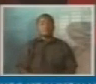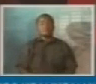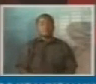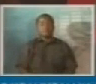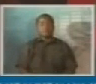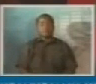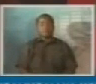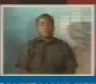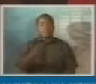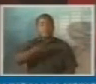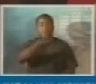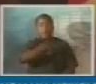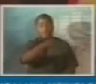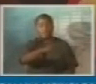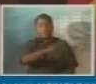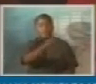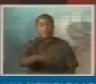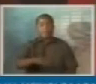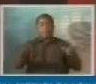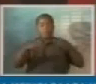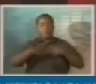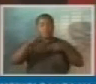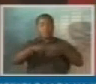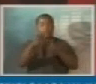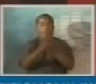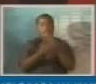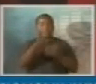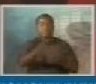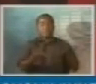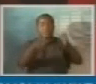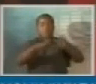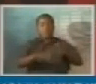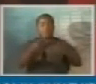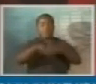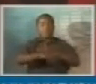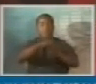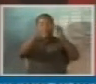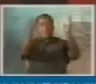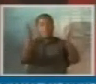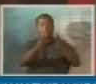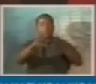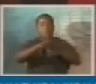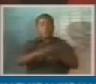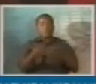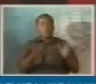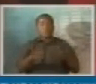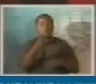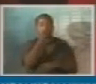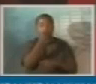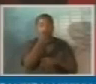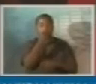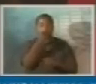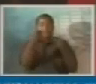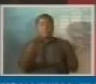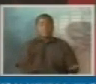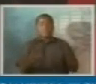hapa. Nyinyi wazee kama mlikubali kukaa kwenye nchi yenu mkasema tunaiua, tunakwenda kwenye Jamhuri ya Muungano wa Tanzania, mkamuogopa Mwalimu, mmengoja eti Mwalimu